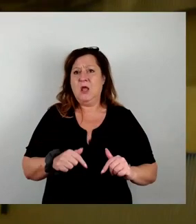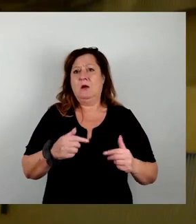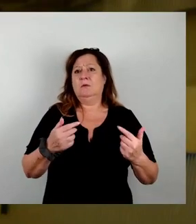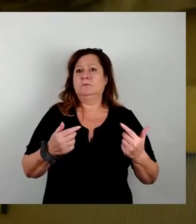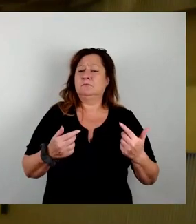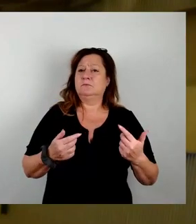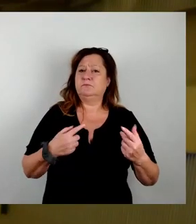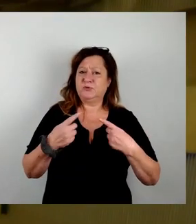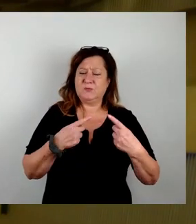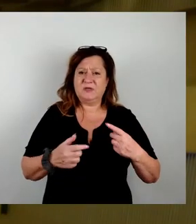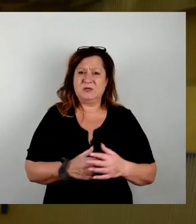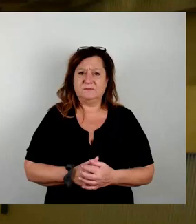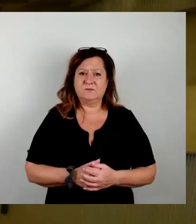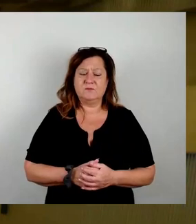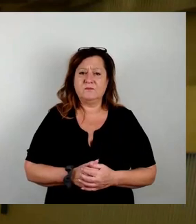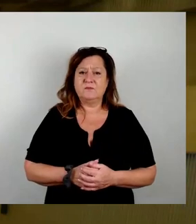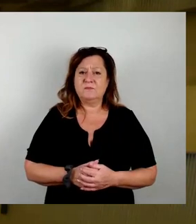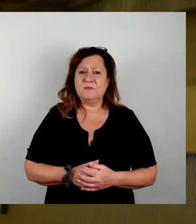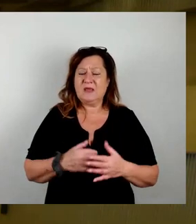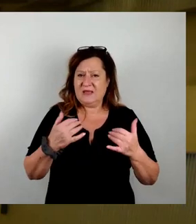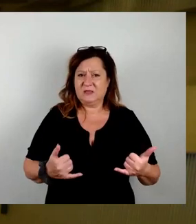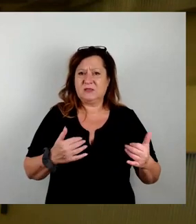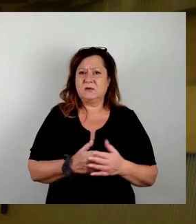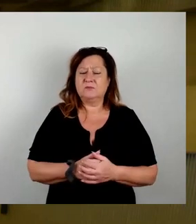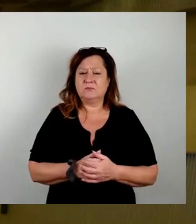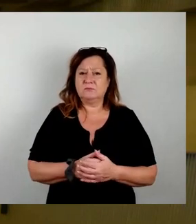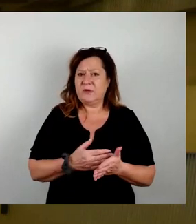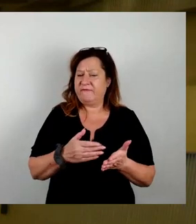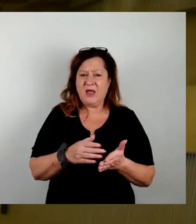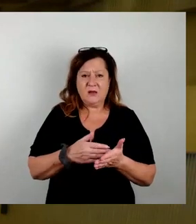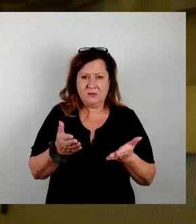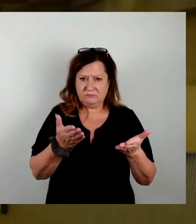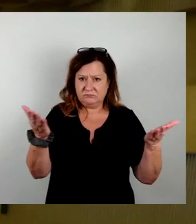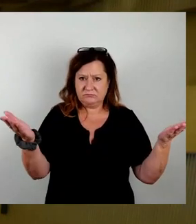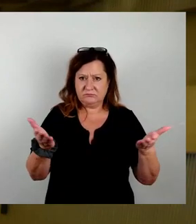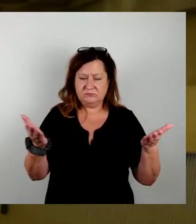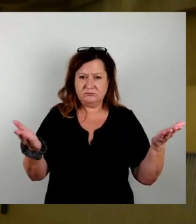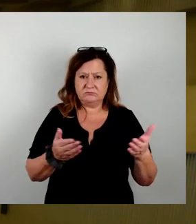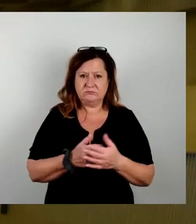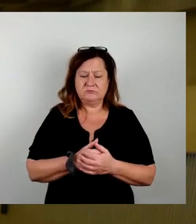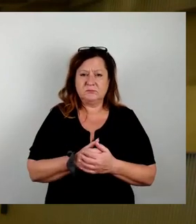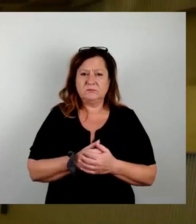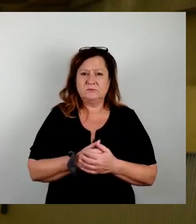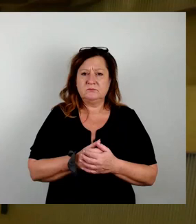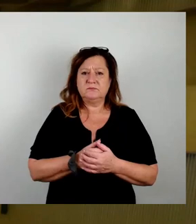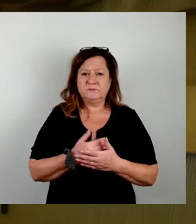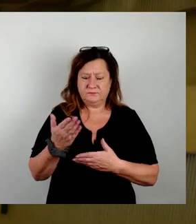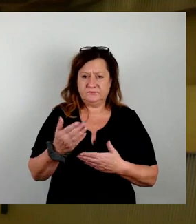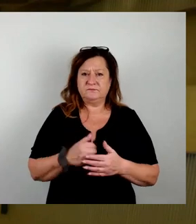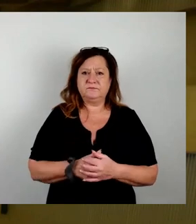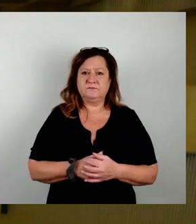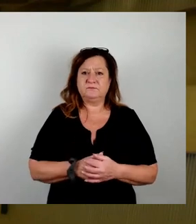So, jetzt sind wir durch die Fraktionszone durch. Weitere Wortmeldungen. Zunächst Herr Lichti, dann Frau Gaspari.